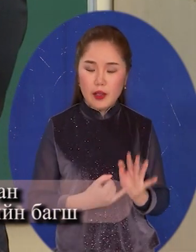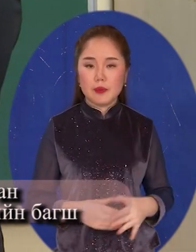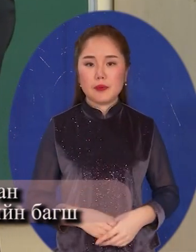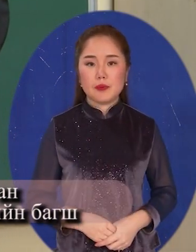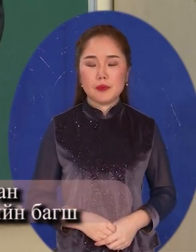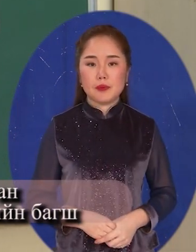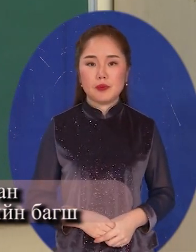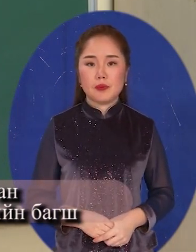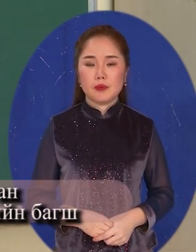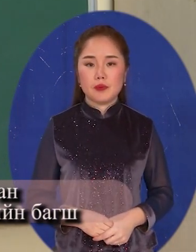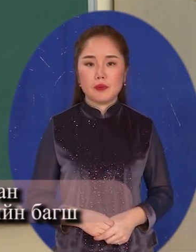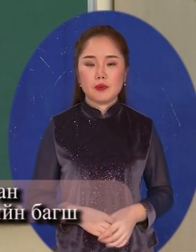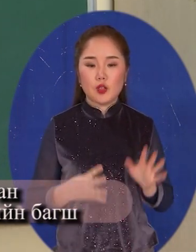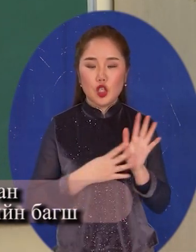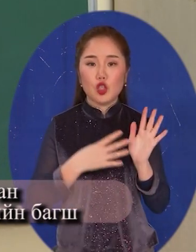86